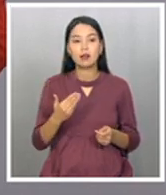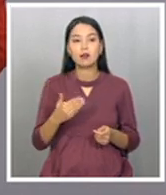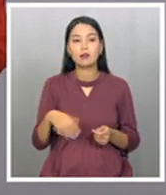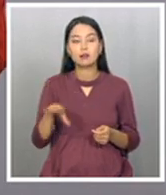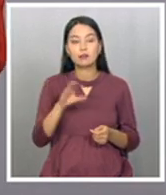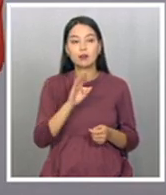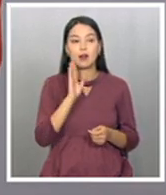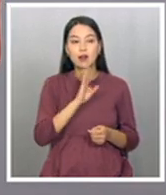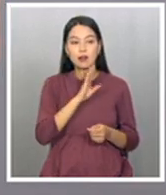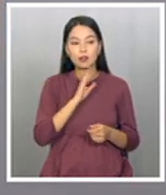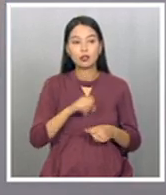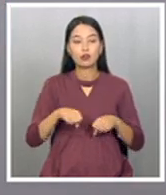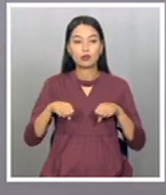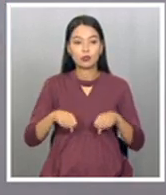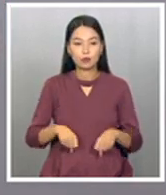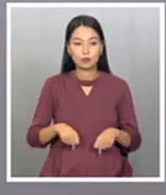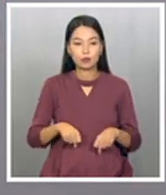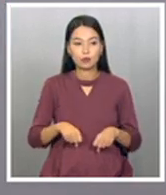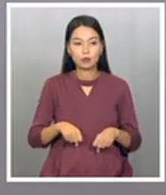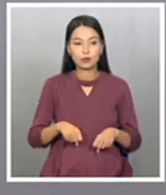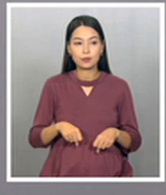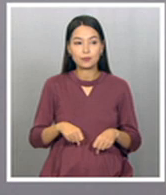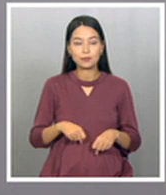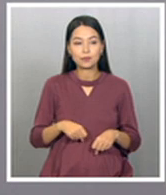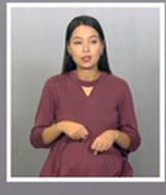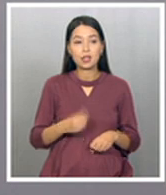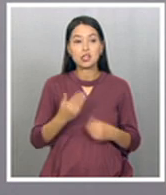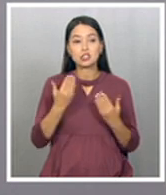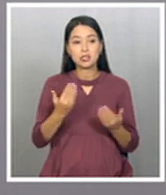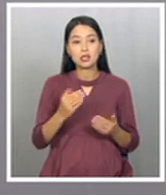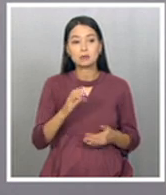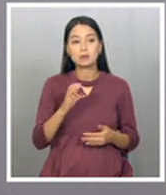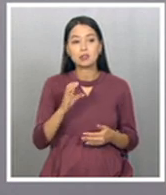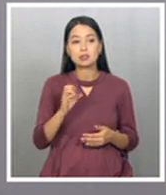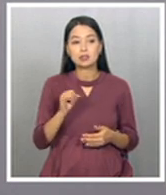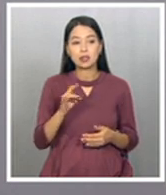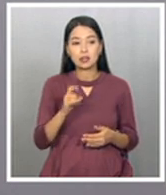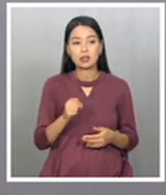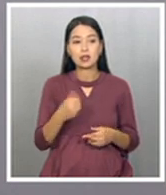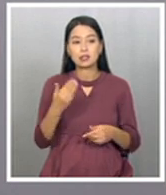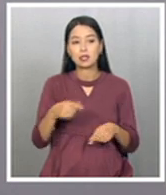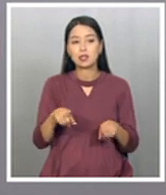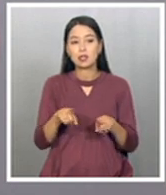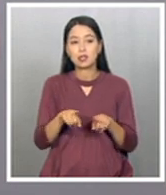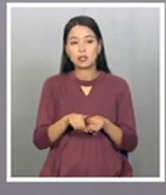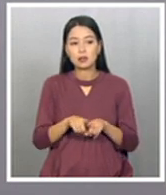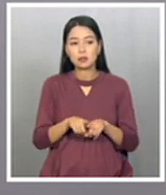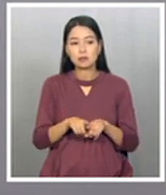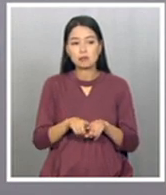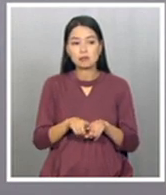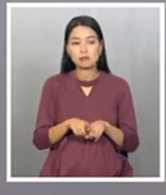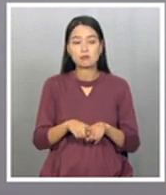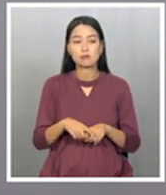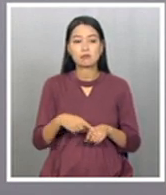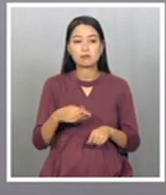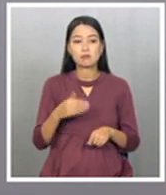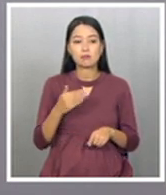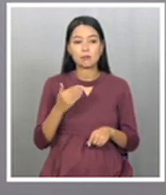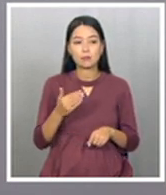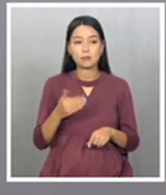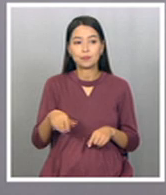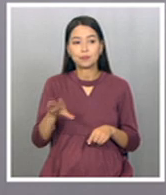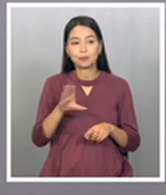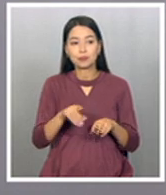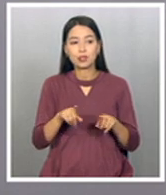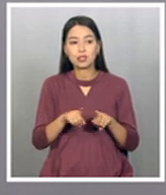құқығы. Сараны жиен құлға бере көрме, қыз түгіл ер құнына келер шамаң. Байлаулы бала